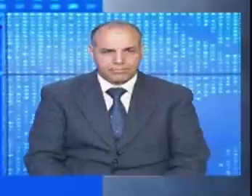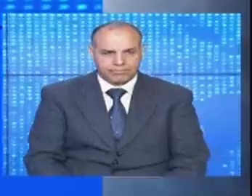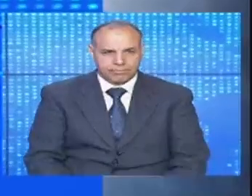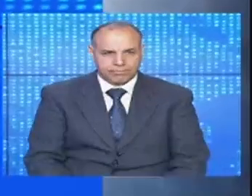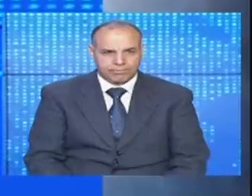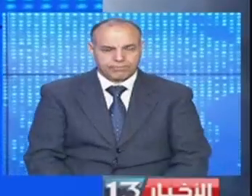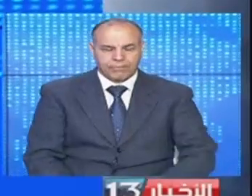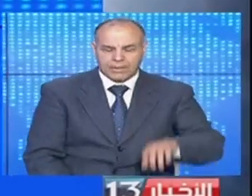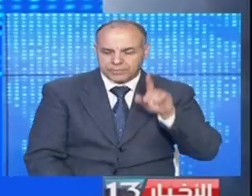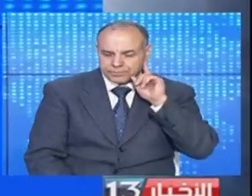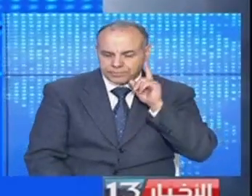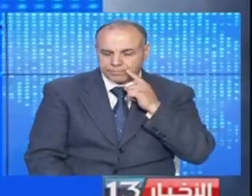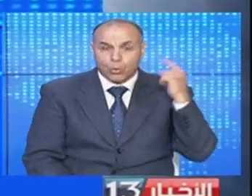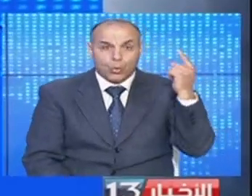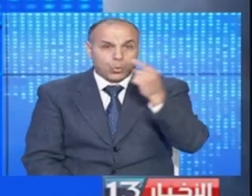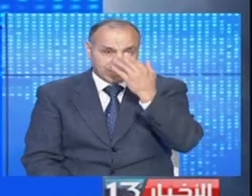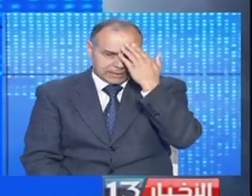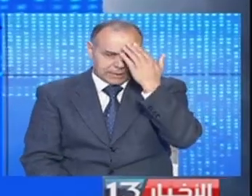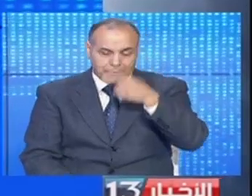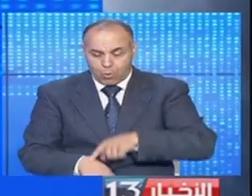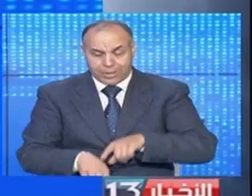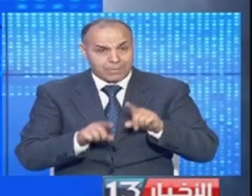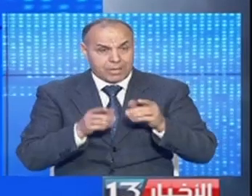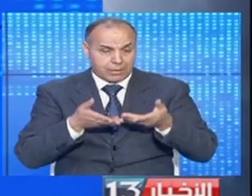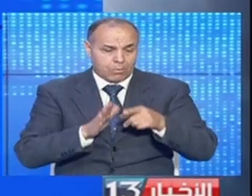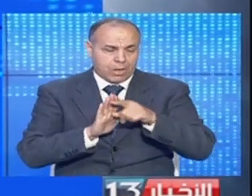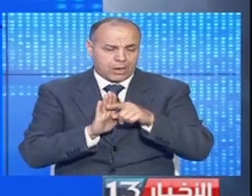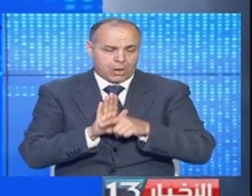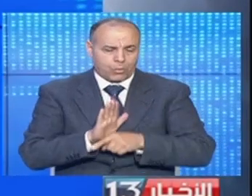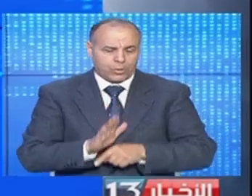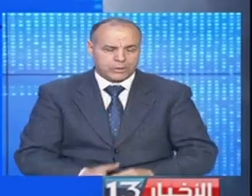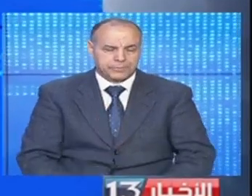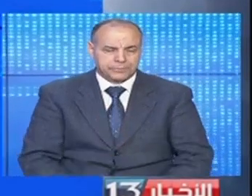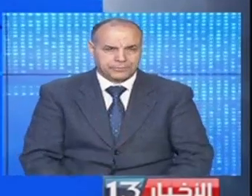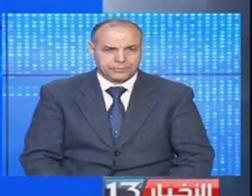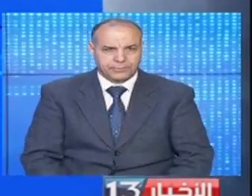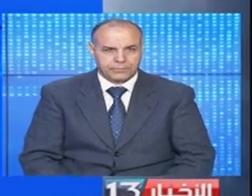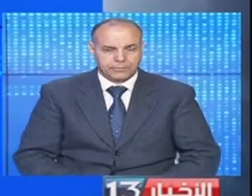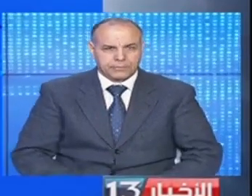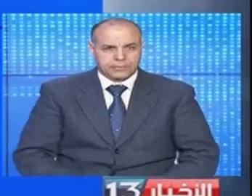اهلا بكم مشاهدينا الى هذا الموعد الاخباري واليكم العام